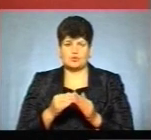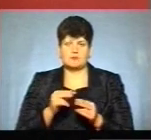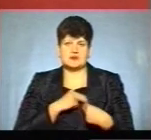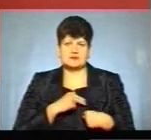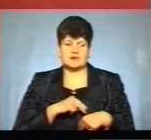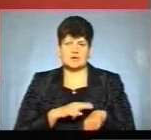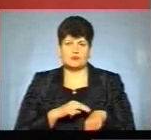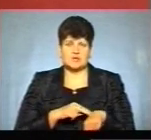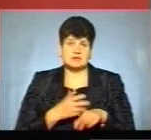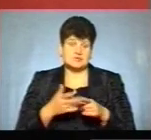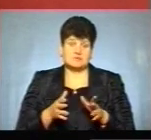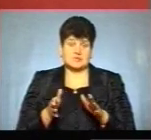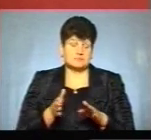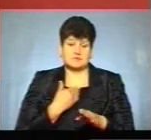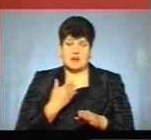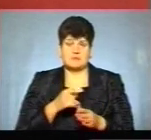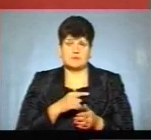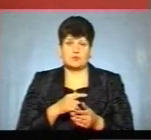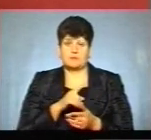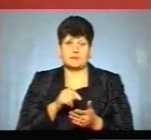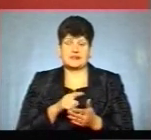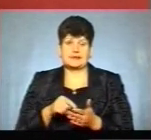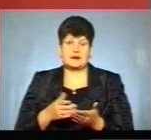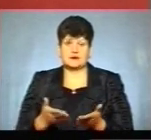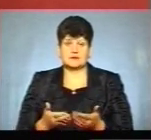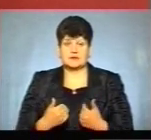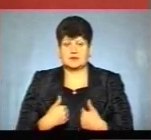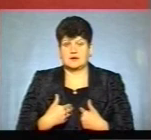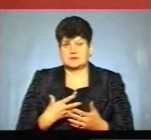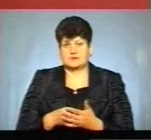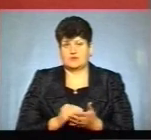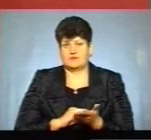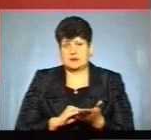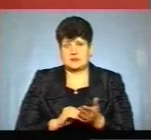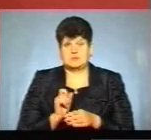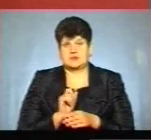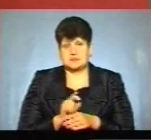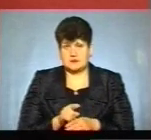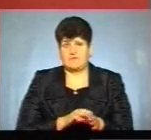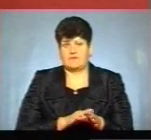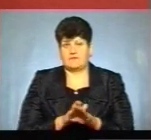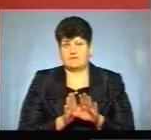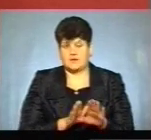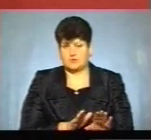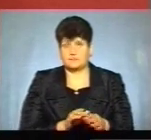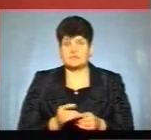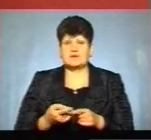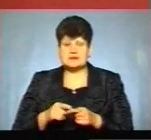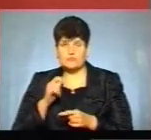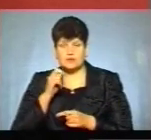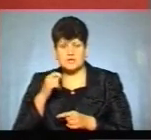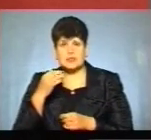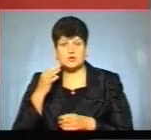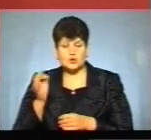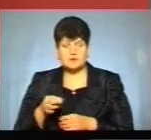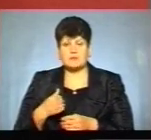знімаємо з лікаря досить значну кількість питань, штибу я свою функцію виписати і призначити виконав. Це у країнах такий досвід. Ми маємо